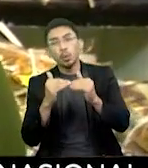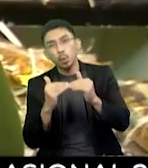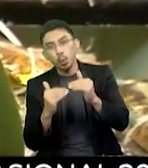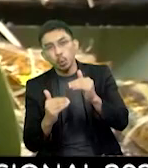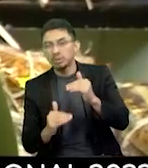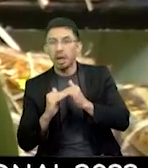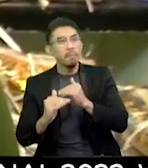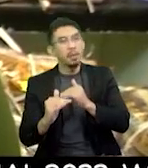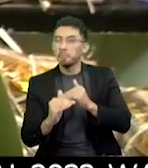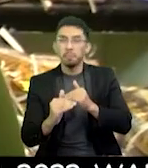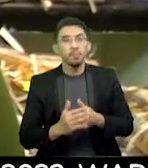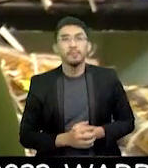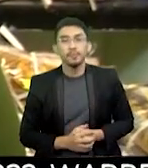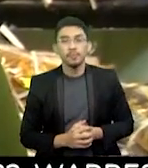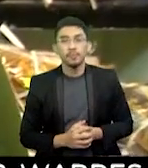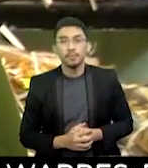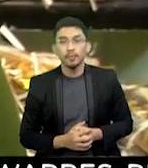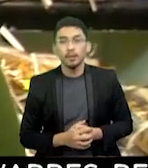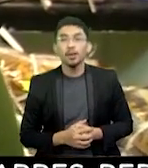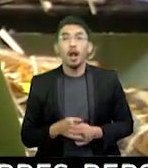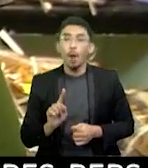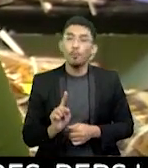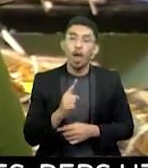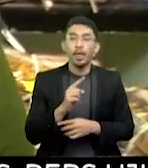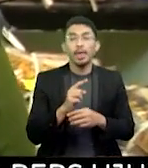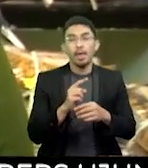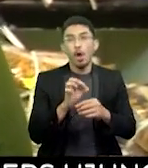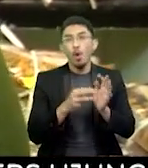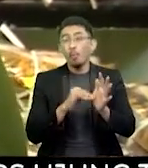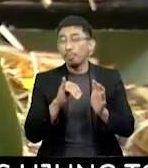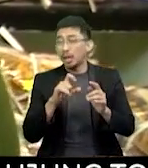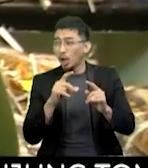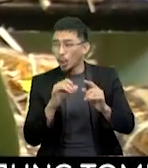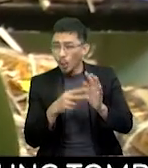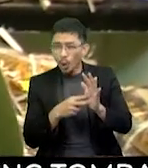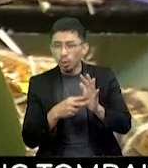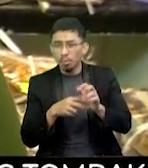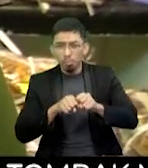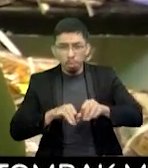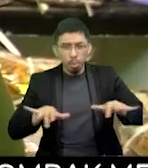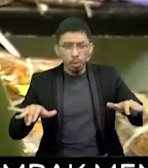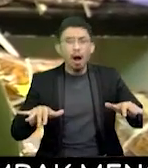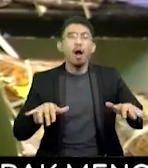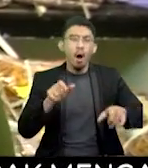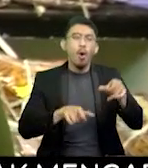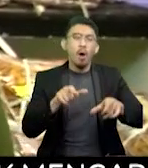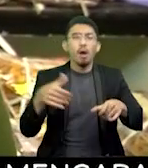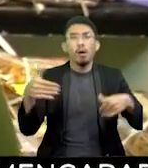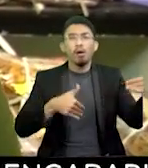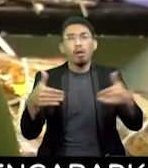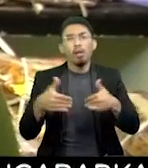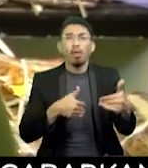itu, ini aja dari yang tahun kemarin sebelum corona itu kan alhamdulillah